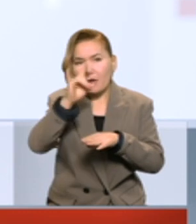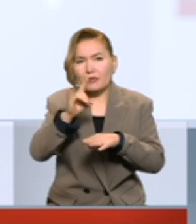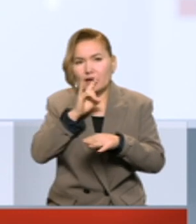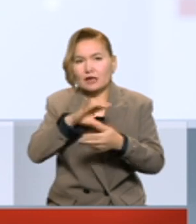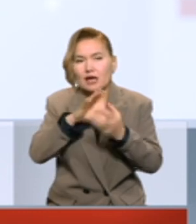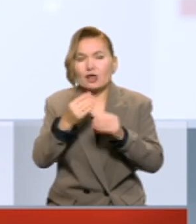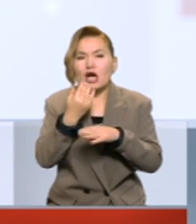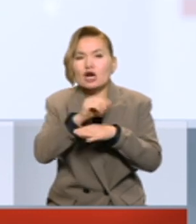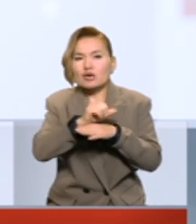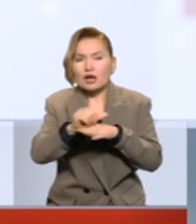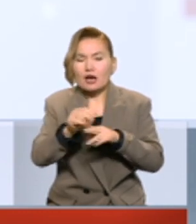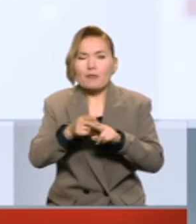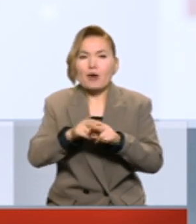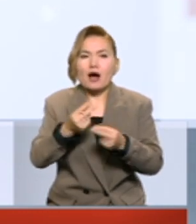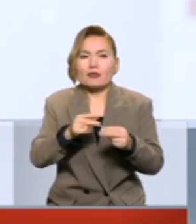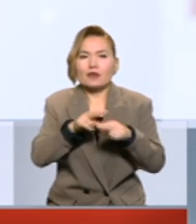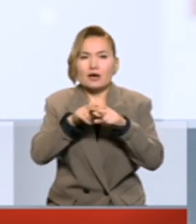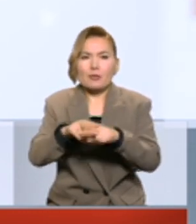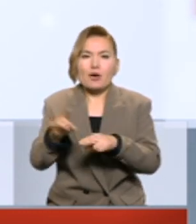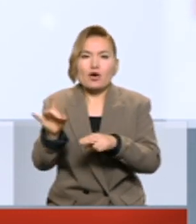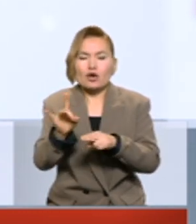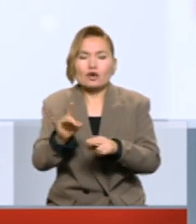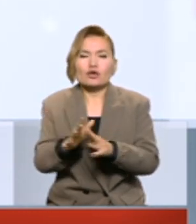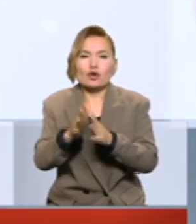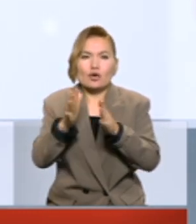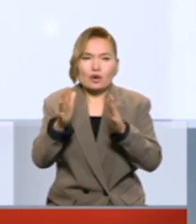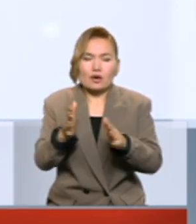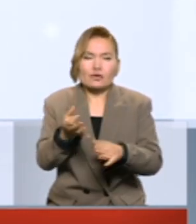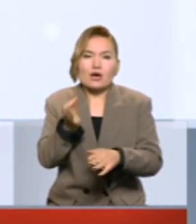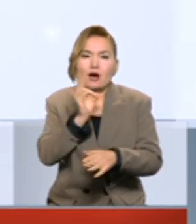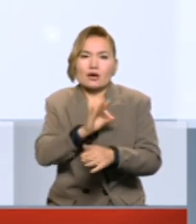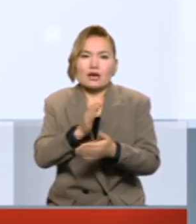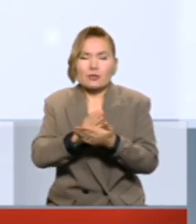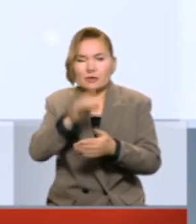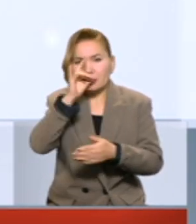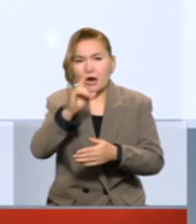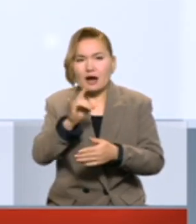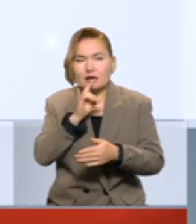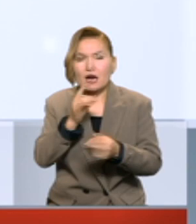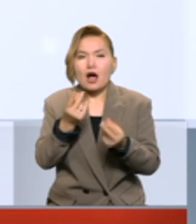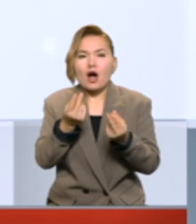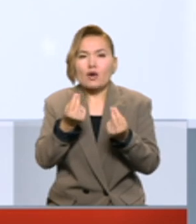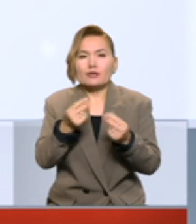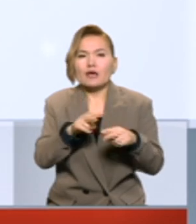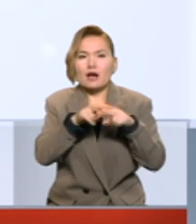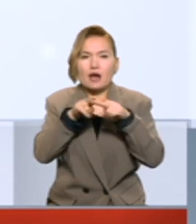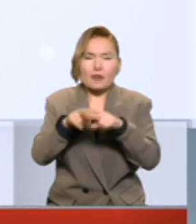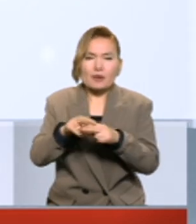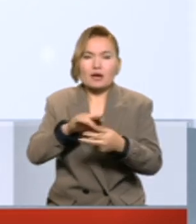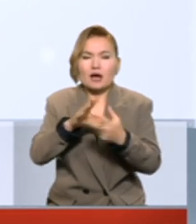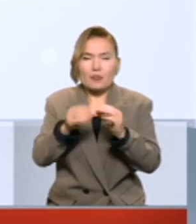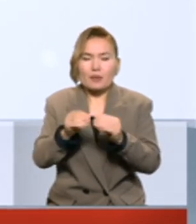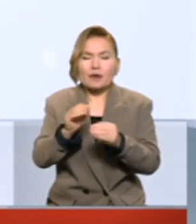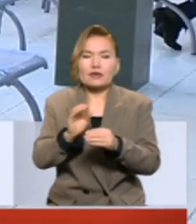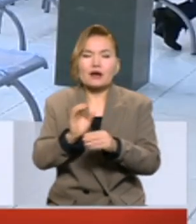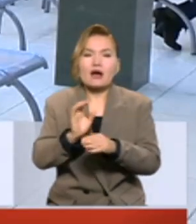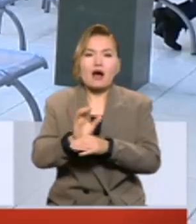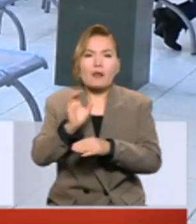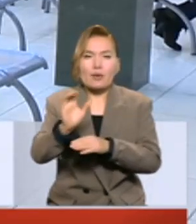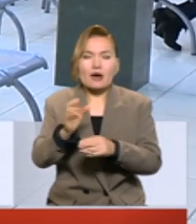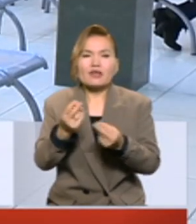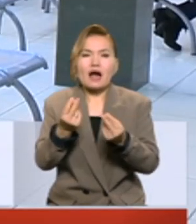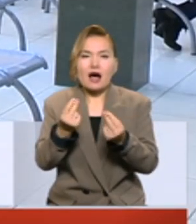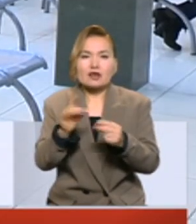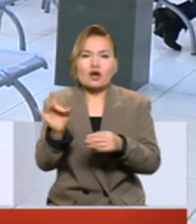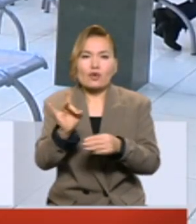қазақстандықтар тарапынан шетелге аударылған ақша көлемінің 3-тен 2-сінен асады. Елімізге ақша аударымдар арқылы түскен қаржы көлеміне